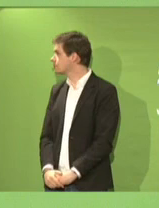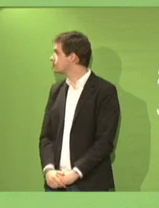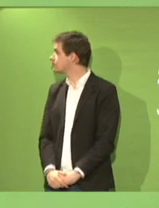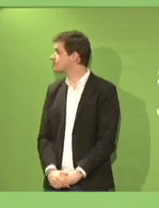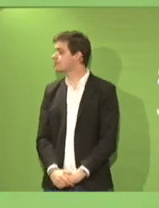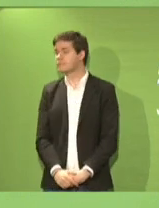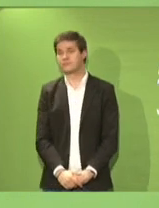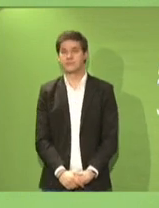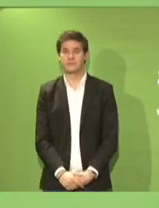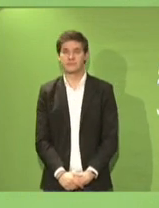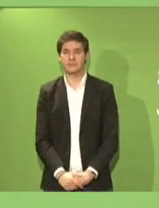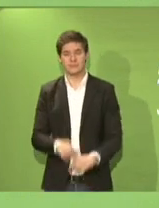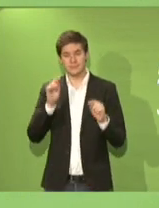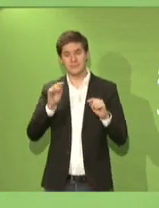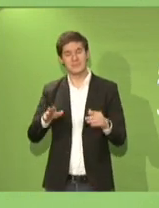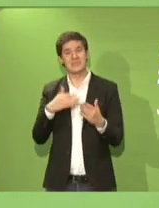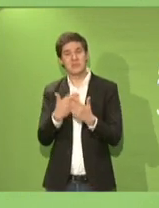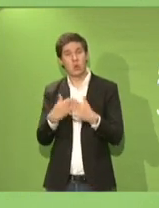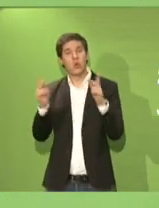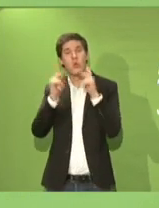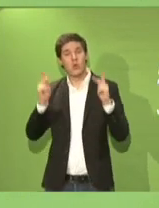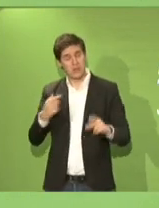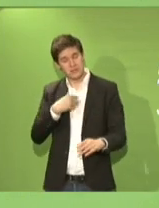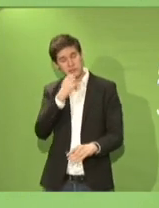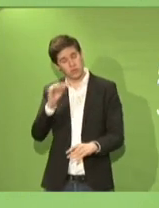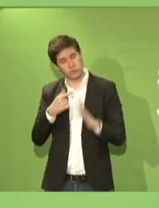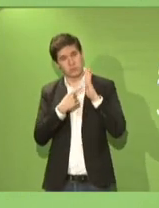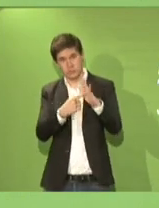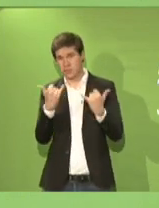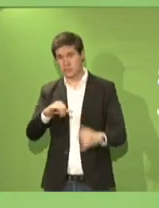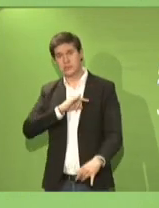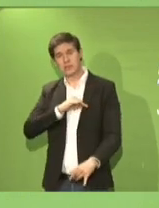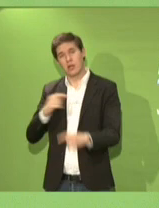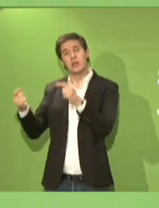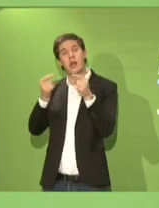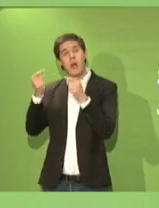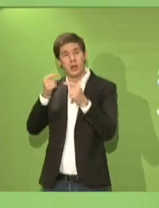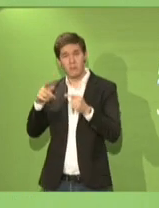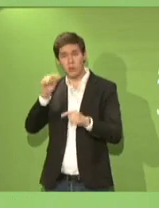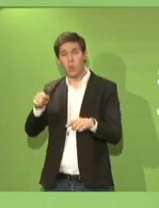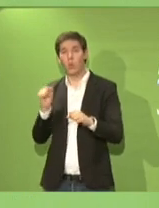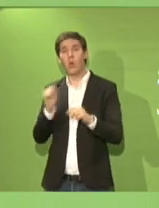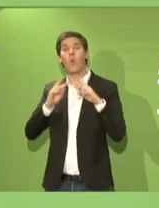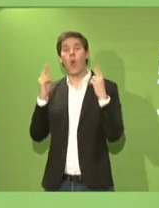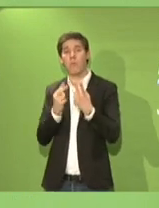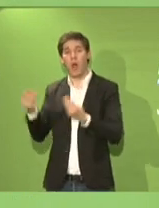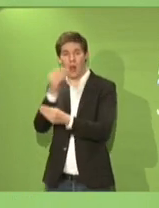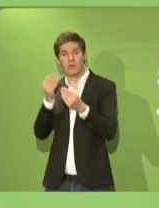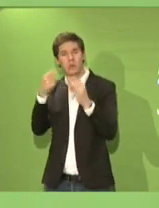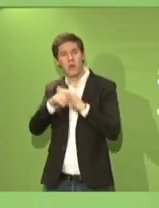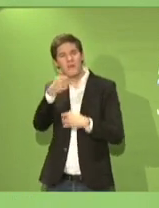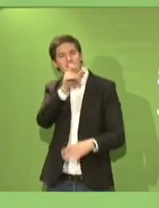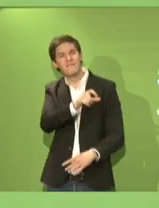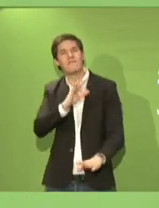Und lasst mich in diesem Kontext auf eine spannende Debatte hinweisen, die derzeit global geführt wird, angeregt durch ein Buch eines